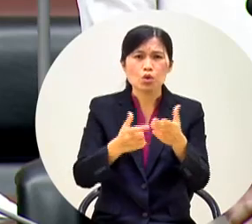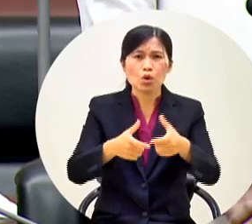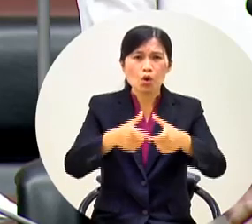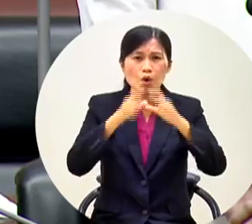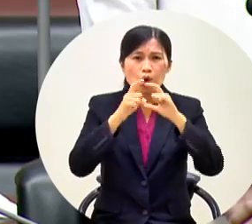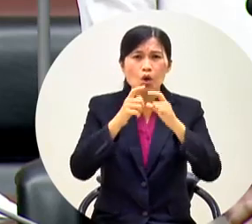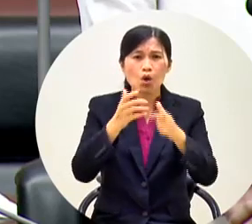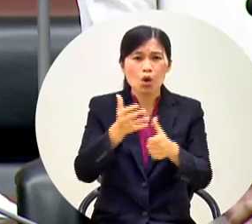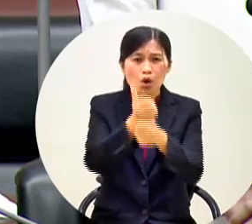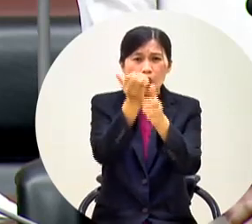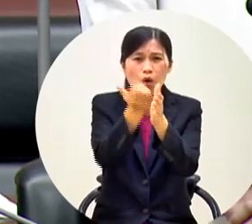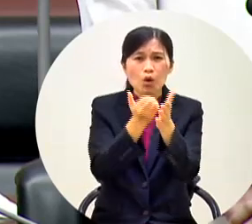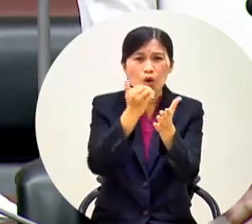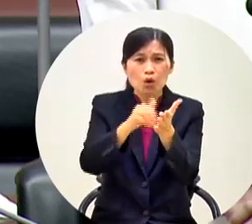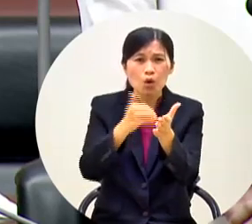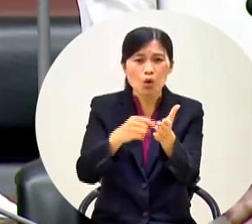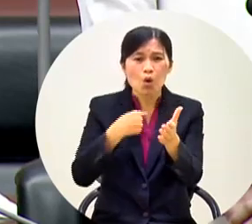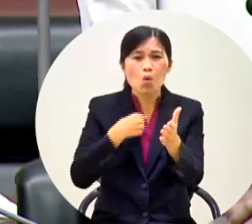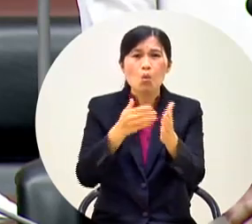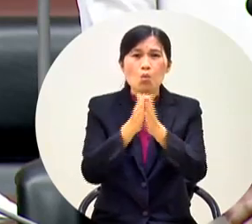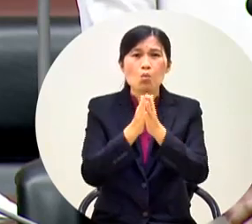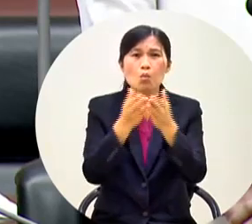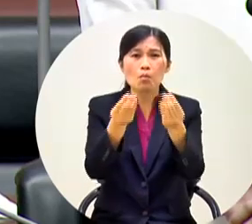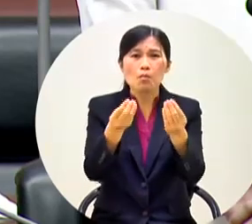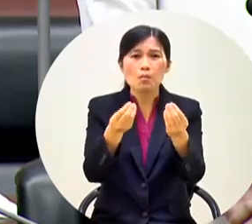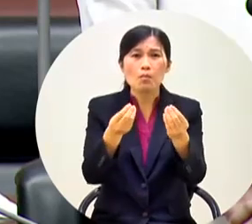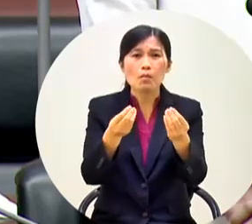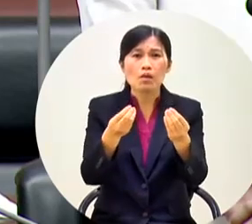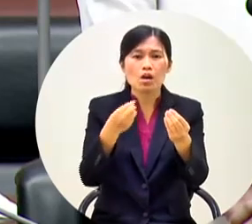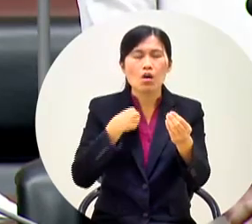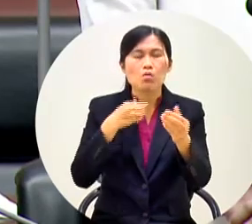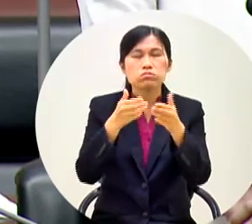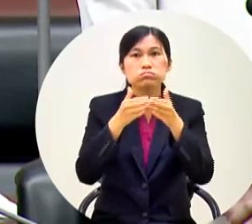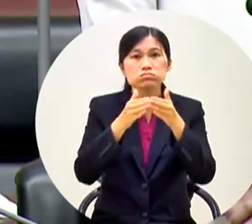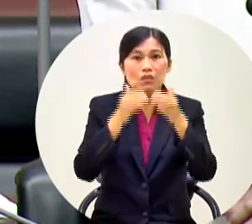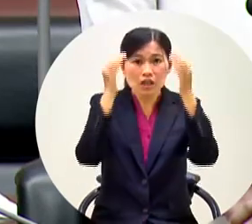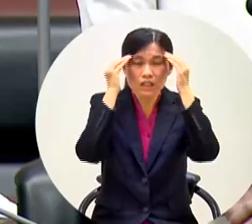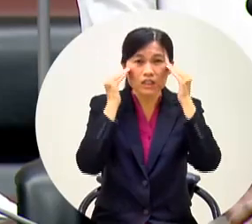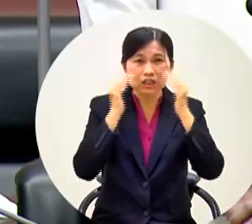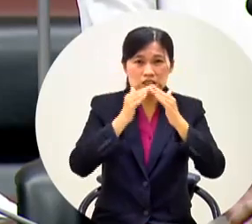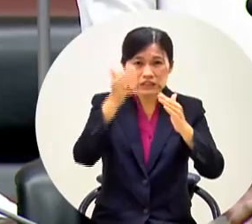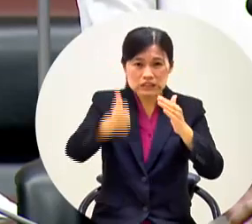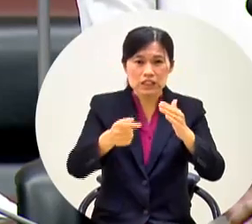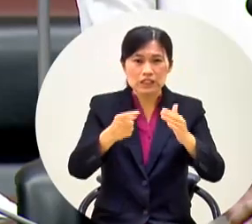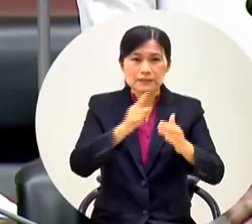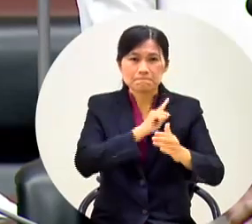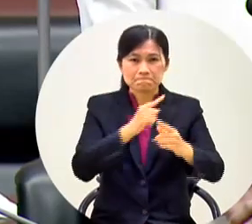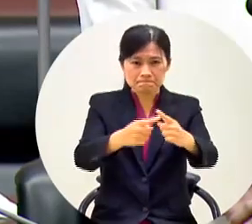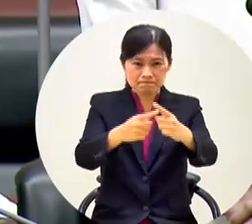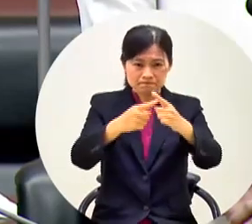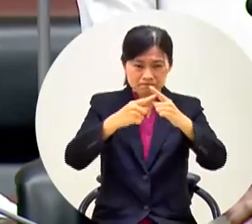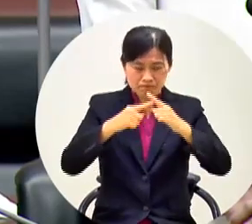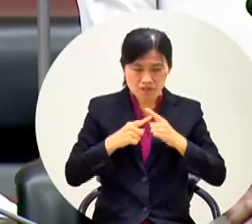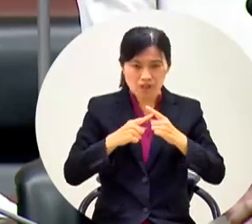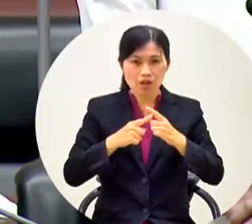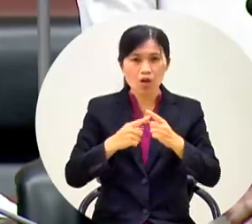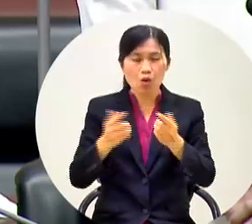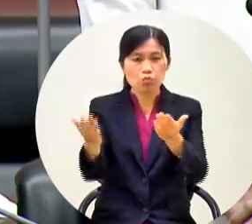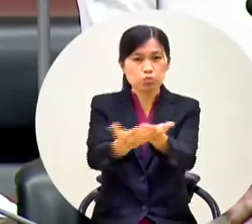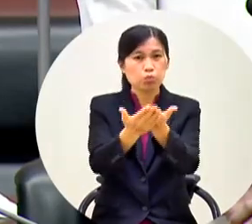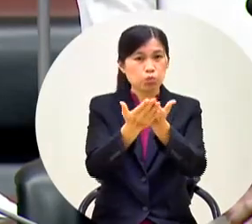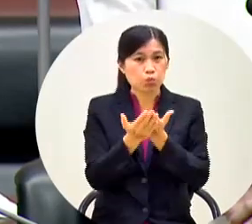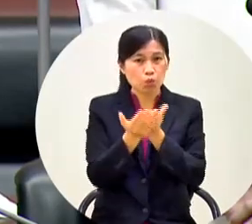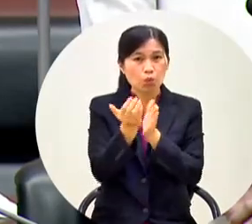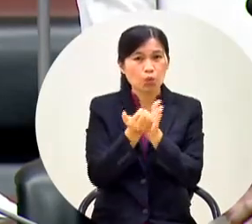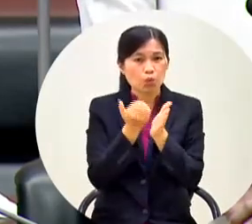要求韩国瑜市长亲自来议会交付预算，这个是所有每一任市长，包含代理